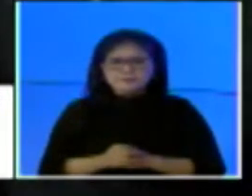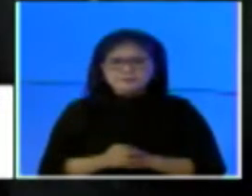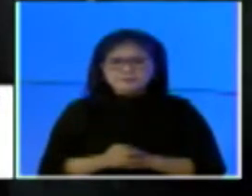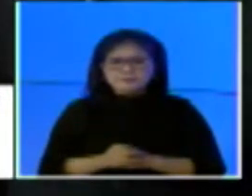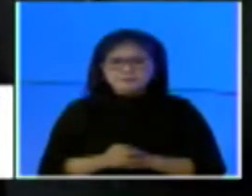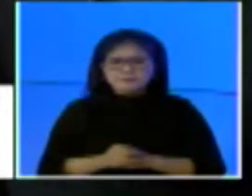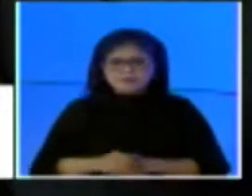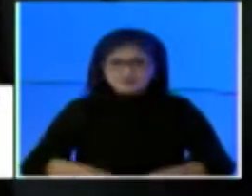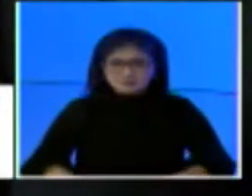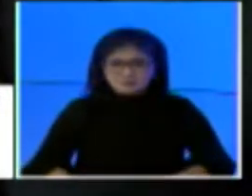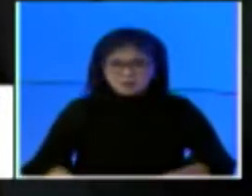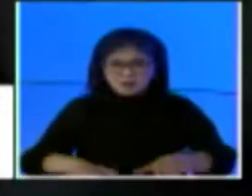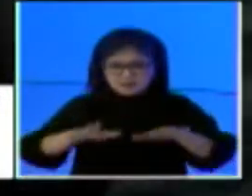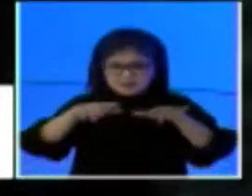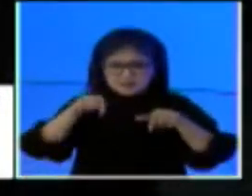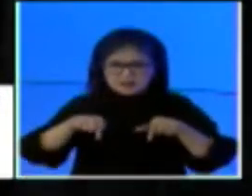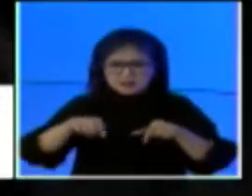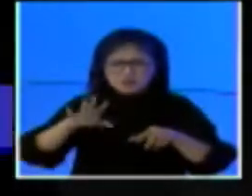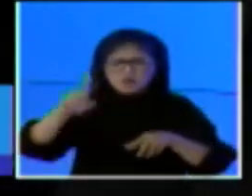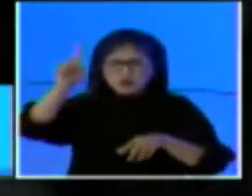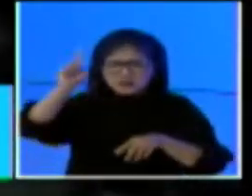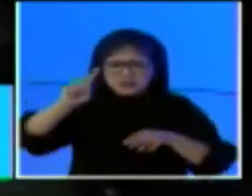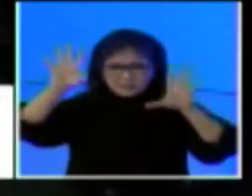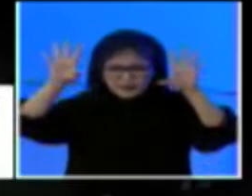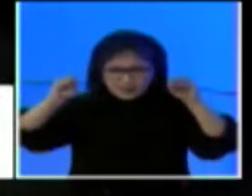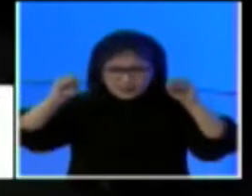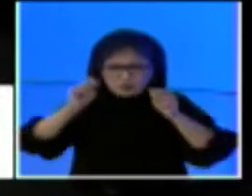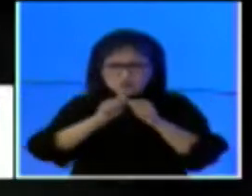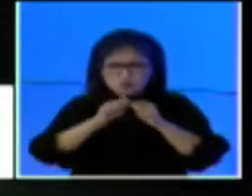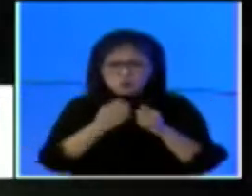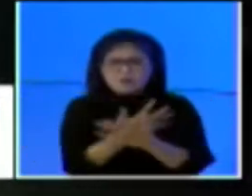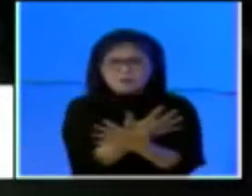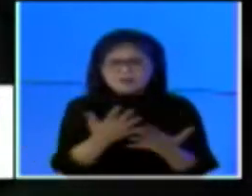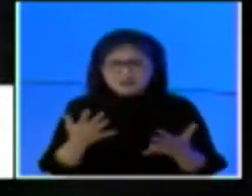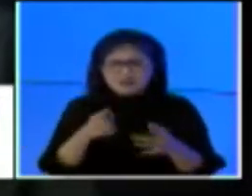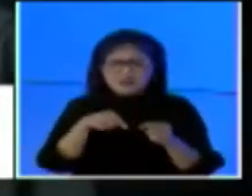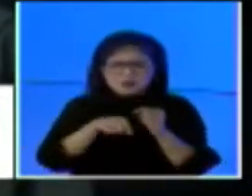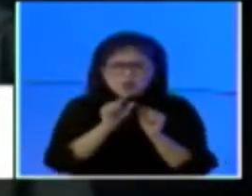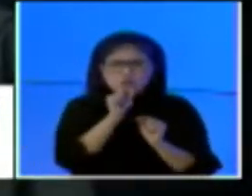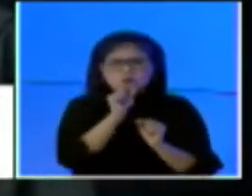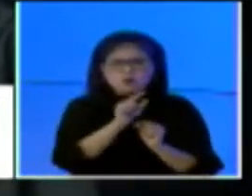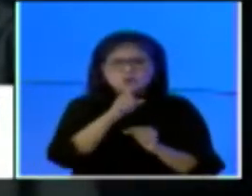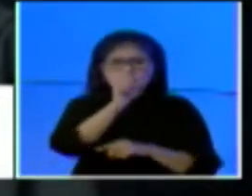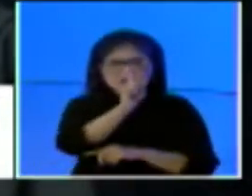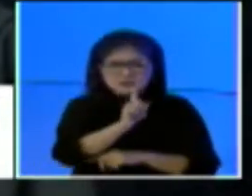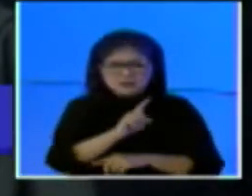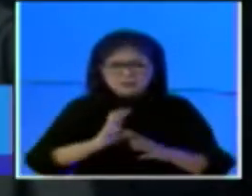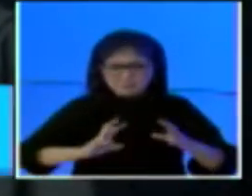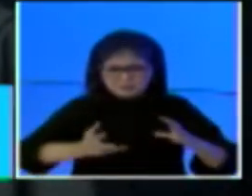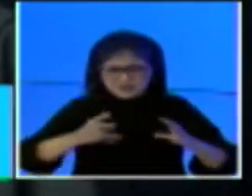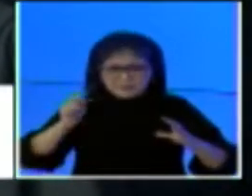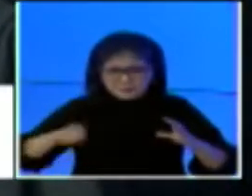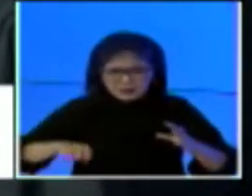Banjir berujung pemadaman listrik memang membuat warga menggunakan mesin genset untuk menyalakan listrik di rumah mereka. Dan di TKP juga kita temukan